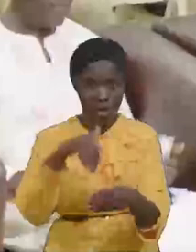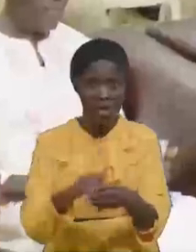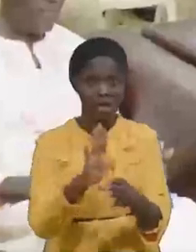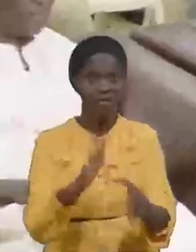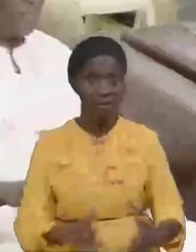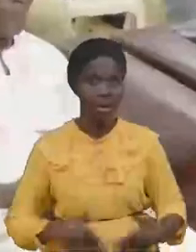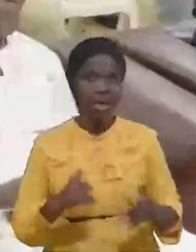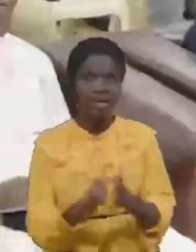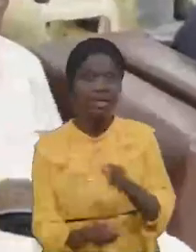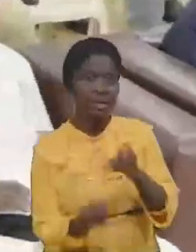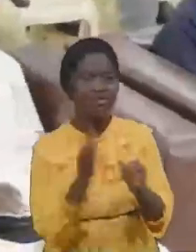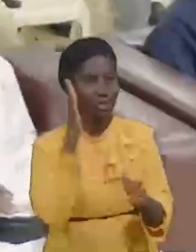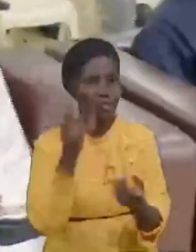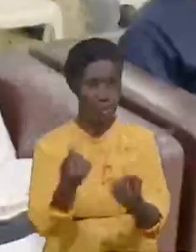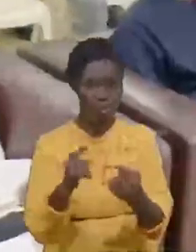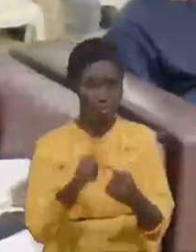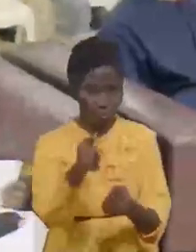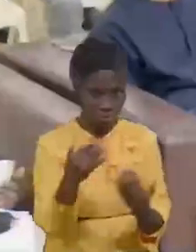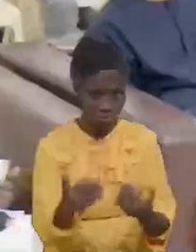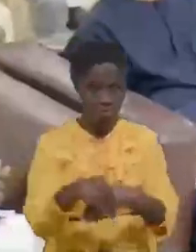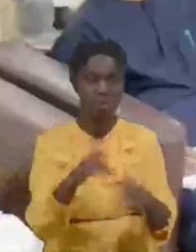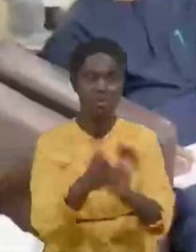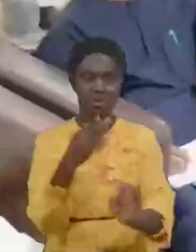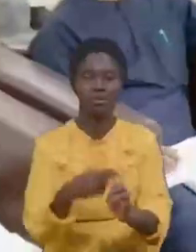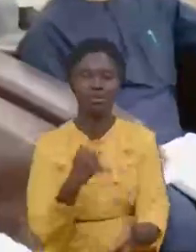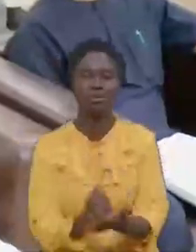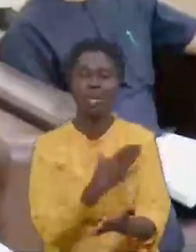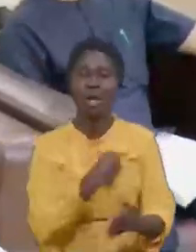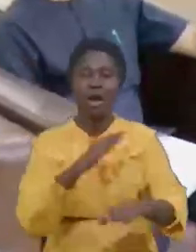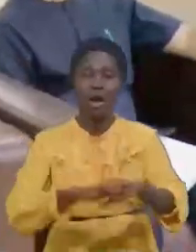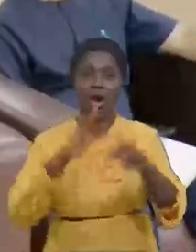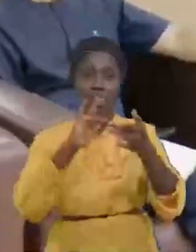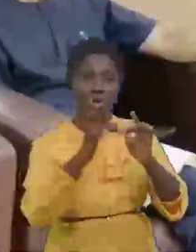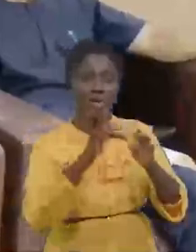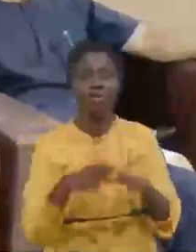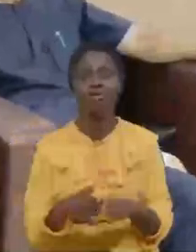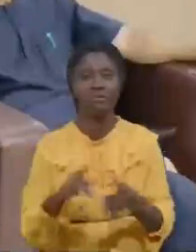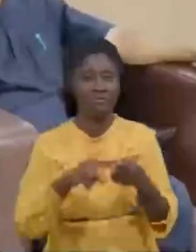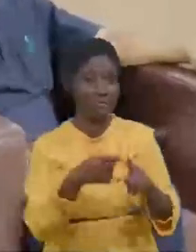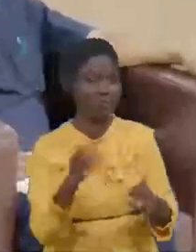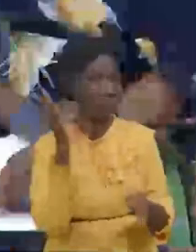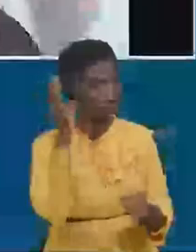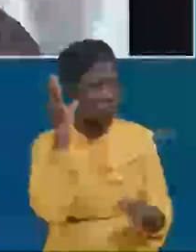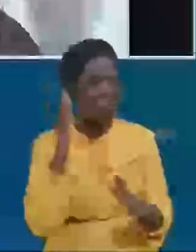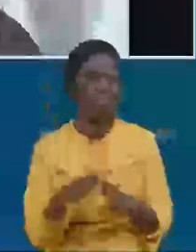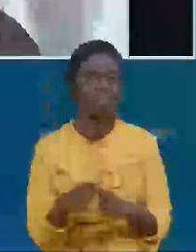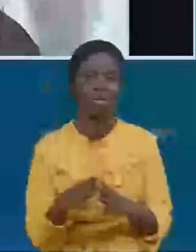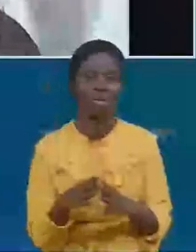cette addition viendra à vous ce jour. Et en ligne, mes amis, écoutez-moi.